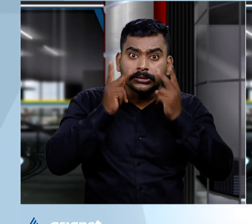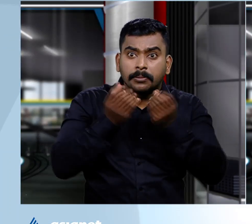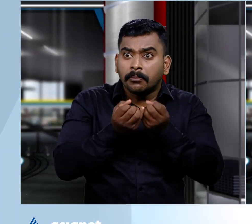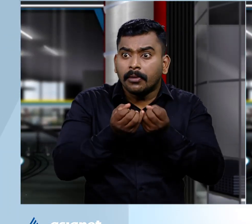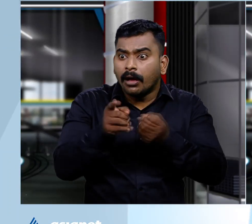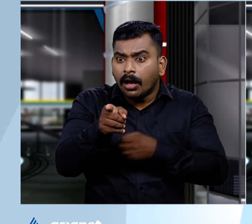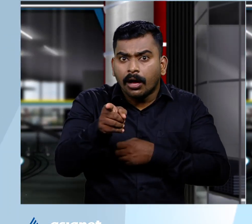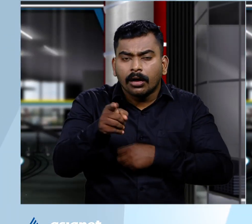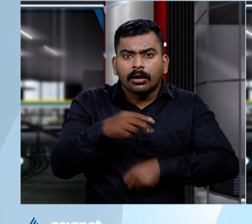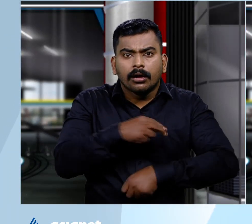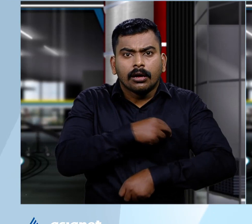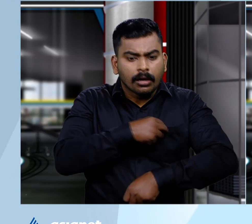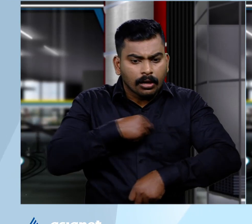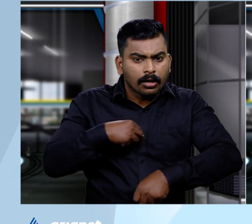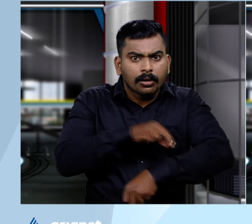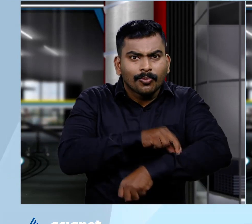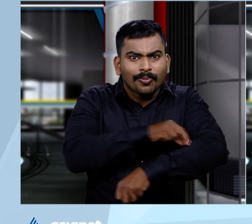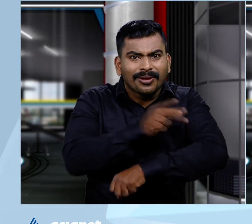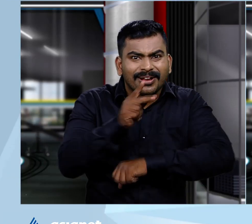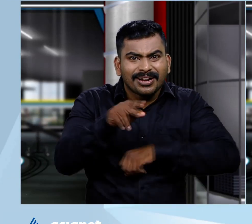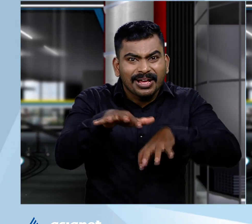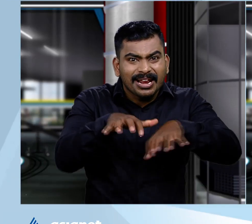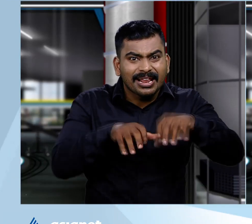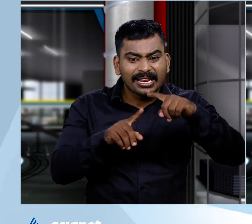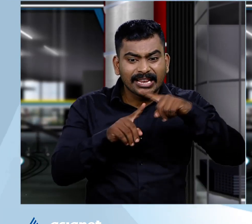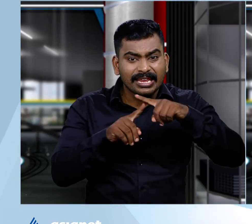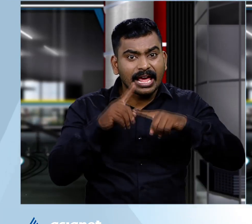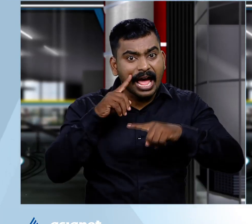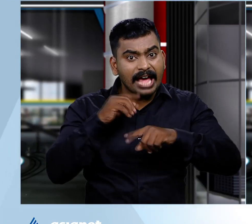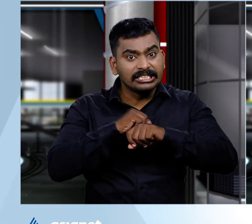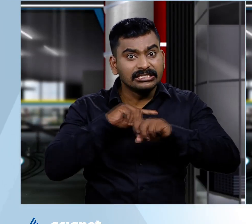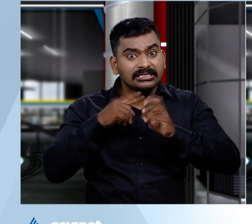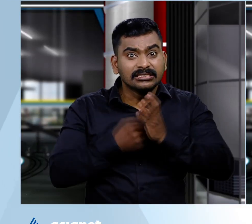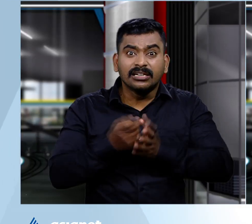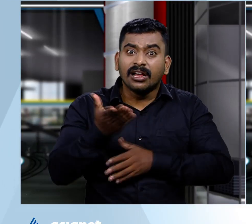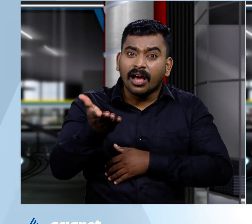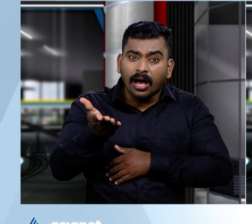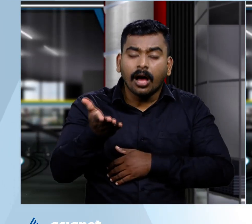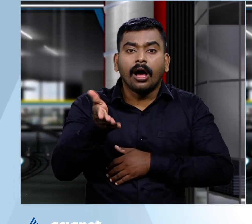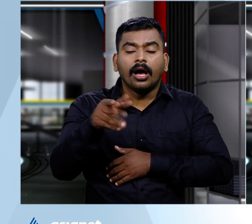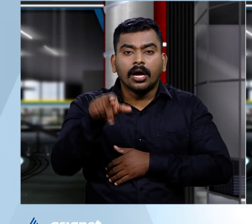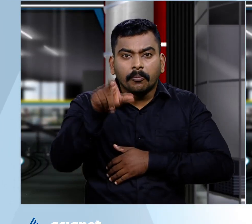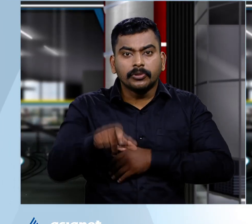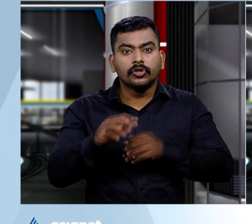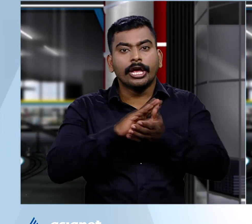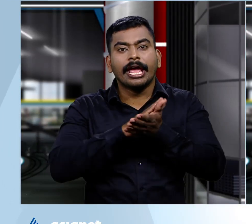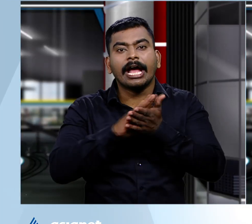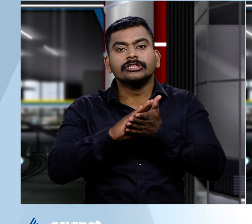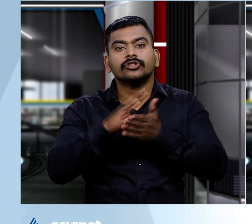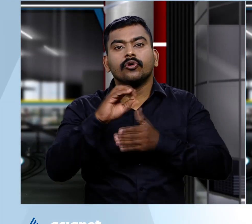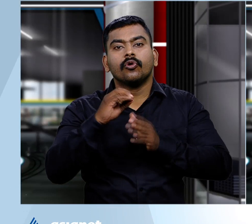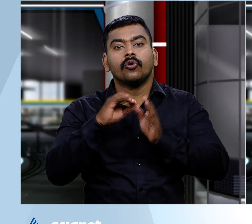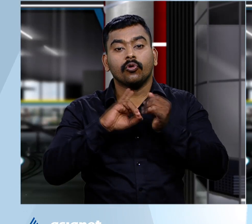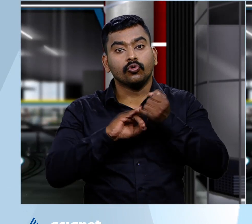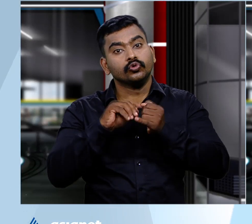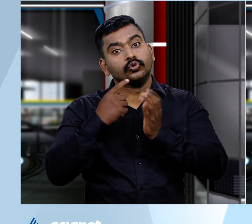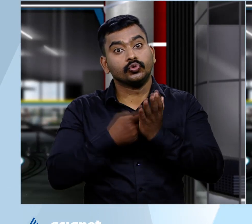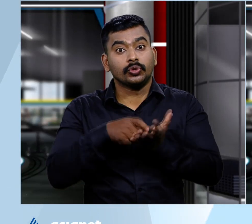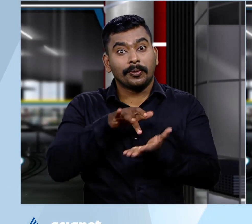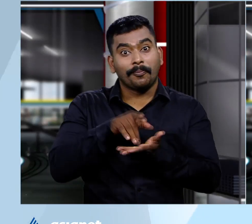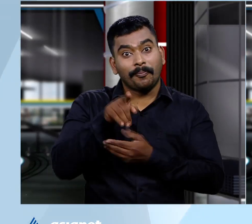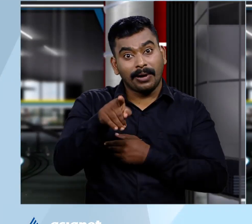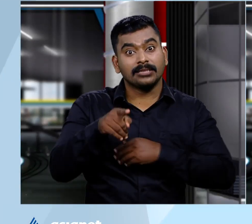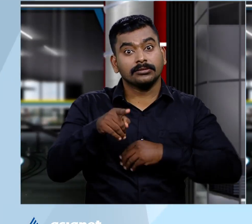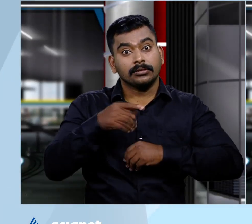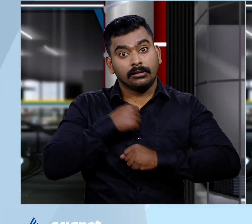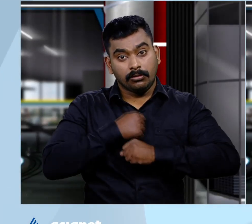ജനങ്ങൾ ജാഗ്രത പാലിക്കണമെന്ന് പോലീസും വനംവകുപ്പും നിർദ്ദേശിച്ചു. കുട്ലു ഗേറ്റിനടുത്തായി ഹൊസൂർ റോഡിൽ പുലിയെ കൊടുക്കാൻ കെണികൾ സ്ഥാപിക്കുകയാണ്